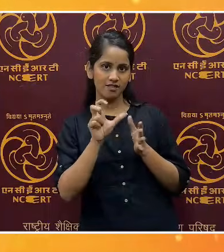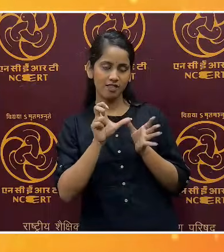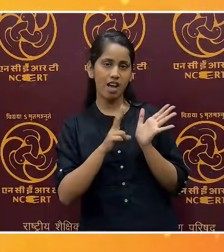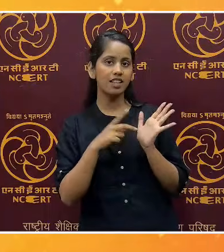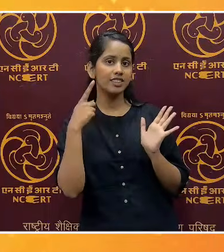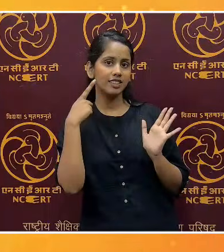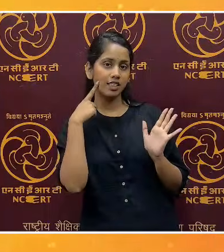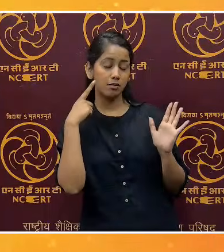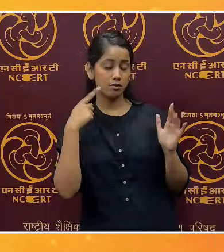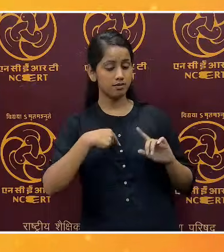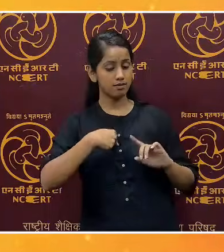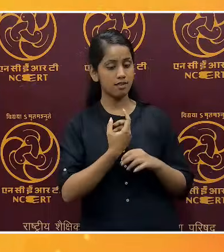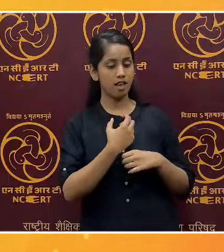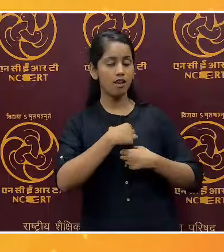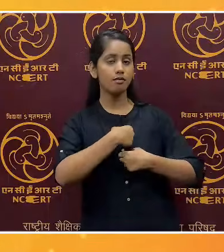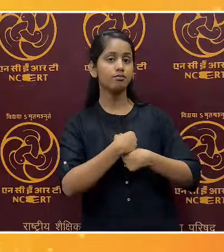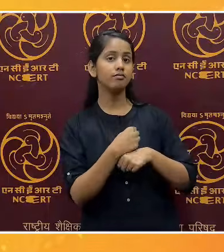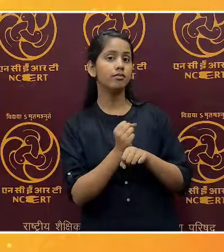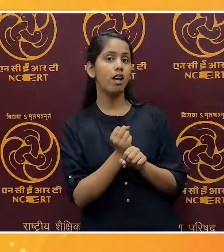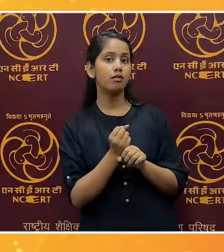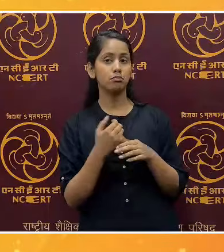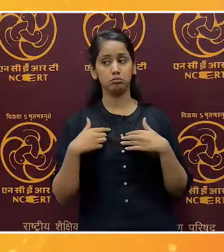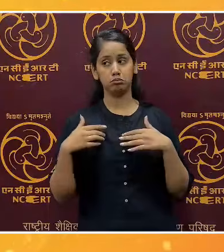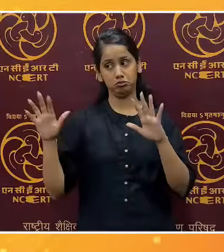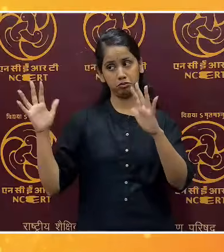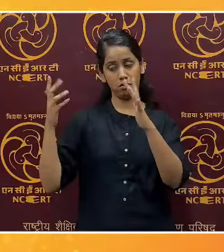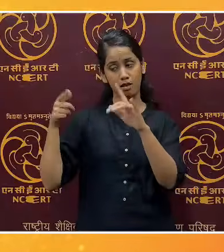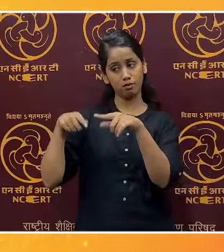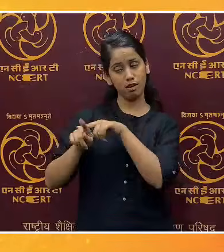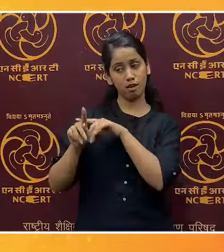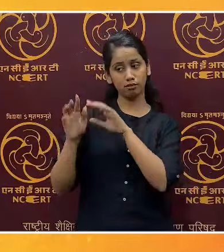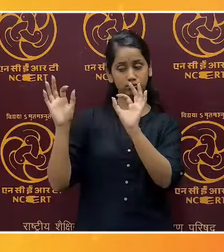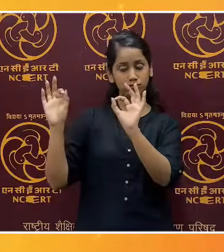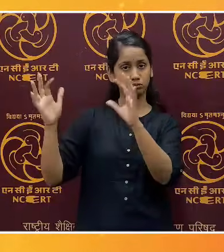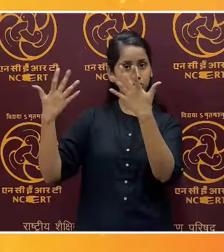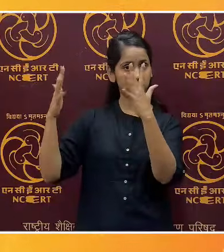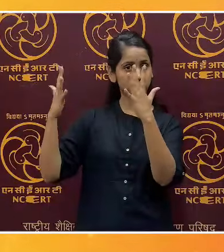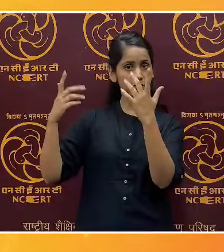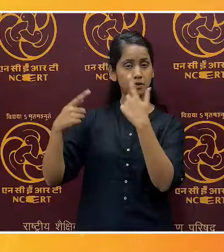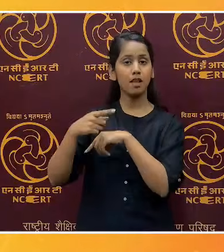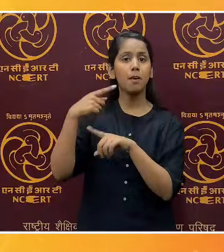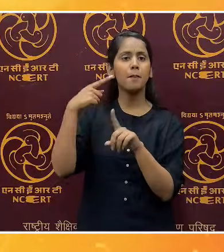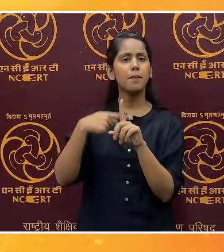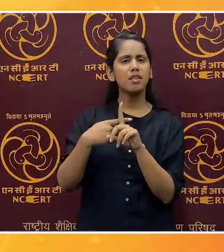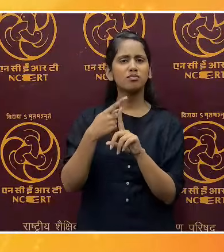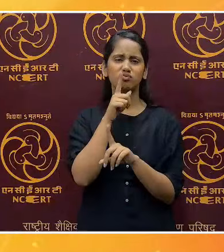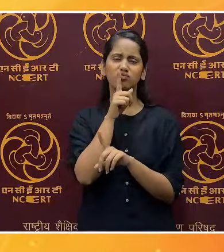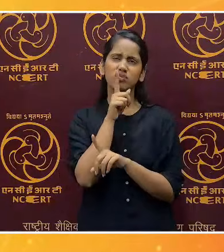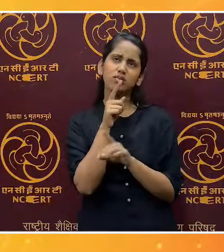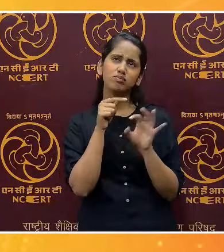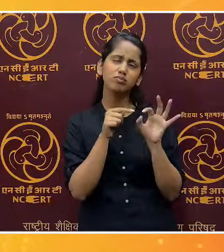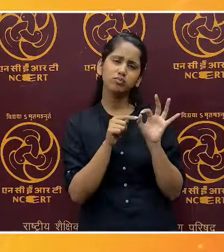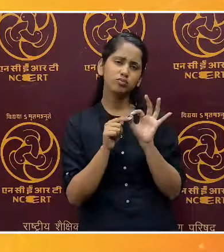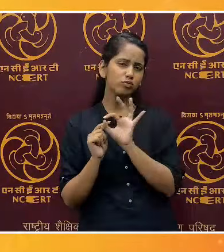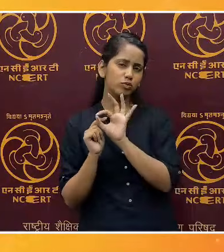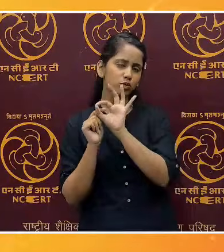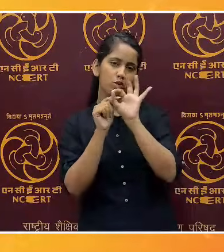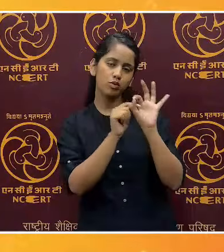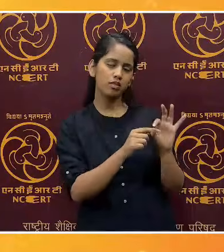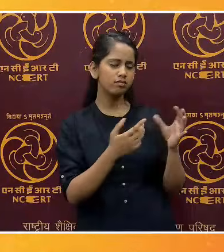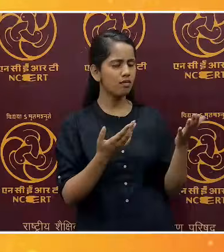मैंने खुद बनाया है। बहुत अच्छा बना है ये तो। मगर दीदी एक सवाल पूछूं? हाँ हाँ